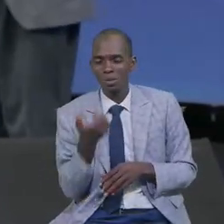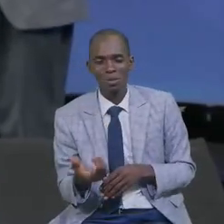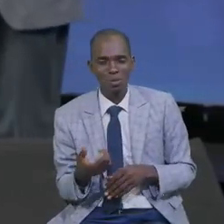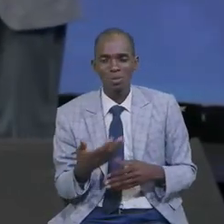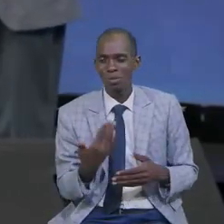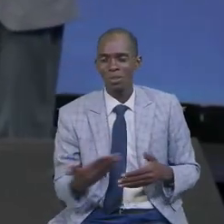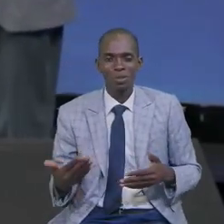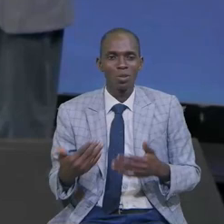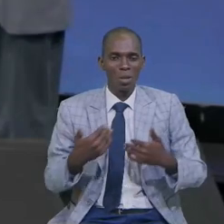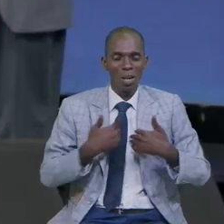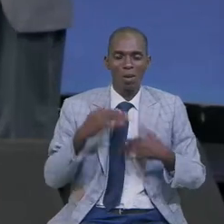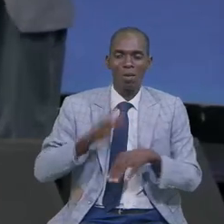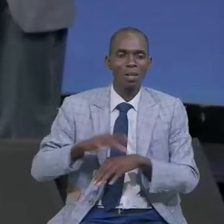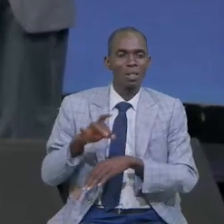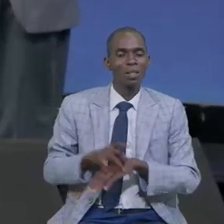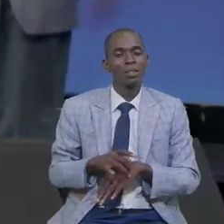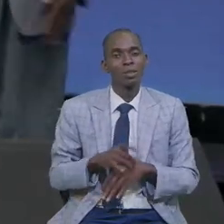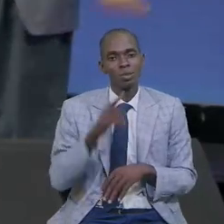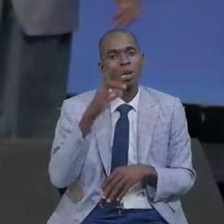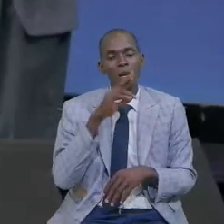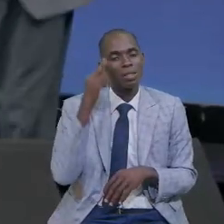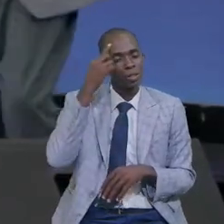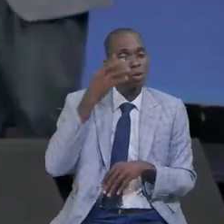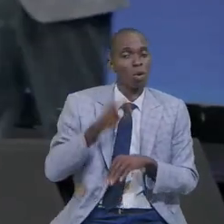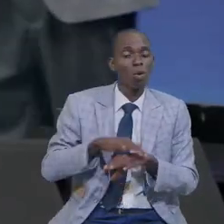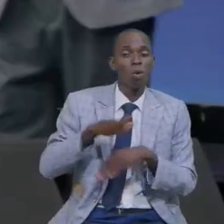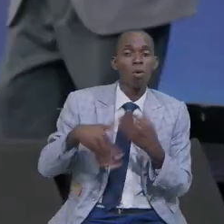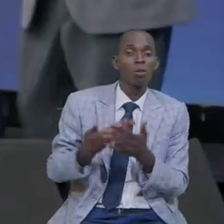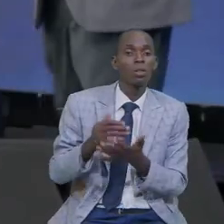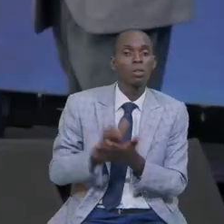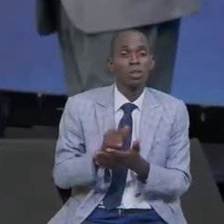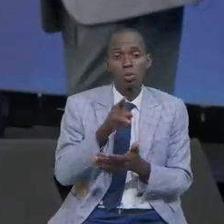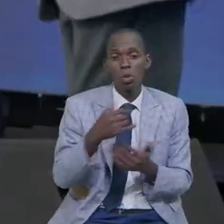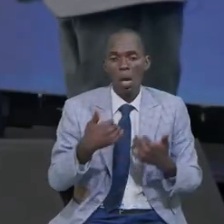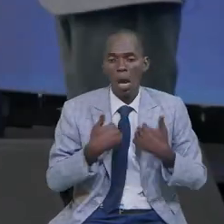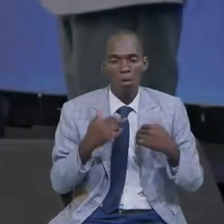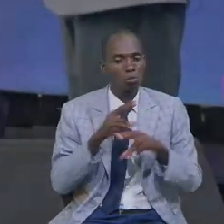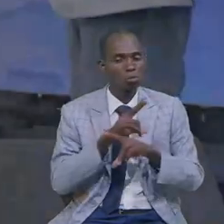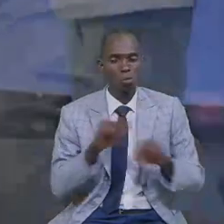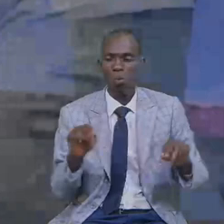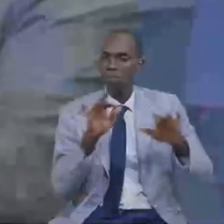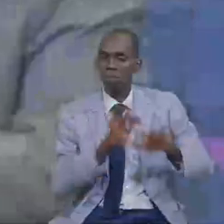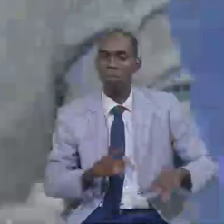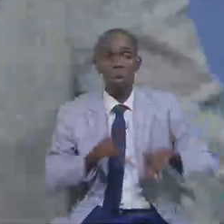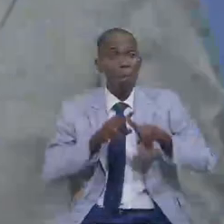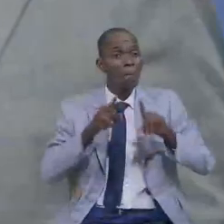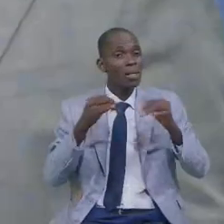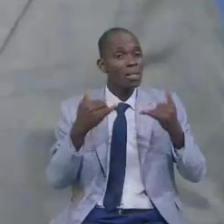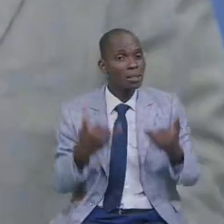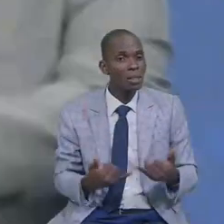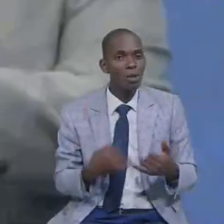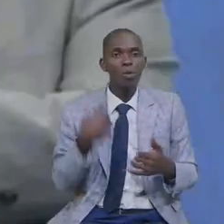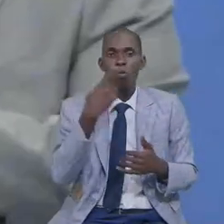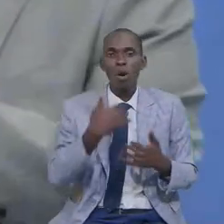monde. Vous pensez aux mérites. Ainsi donc, vous n'avez pas de miséricorde. Et dit même, et qui n'aviez pas